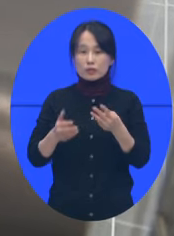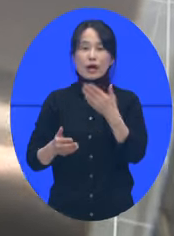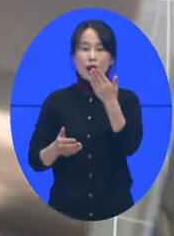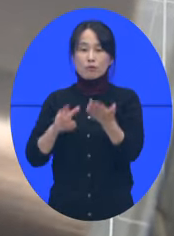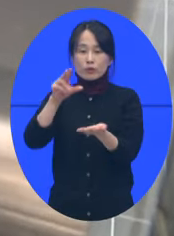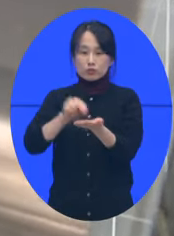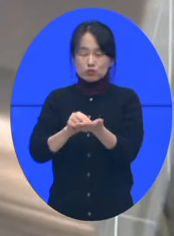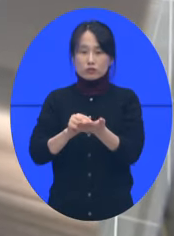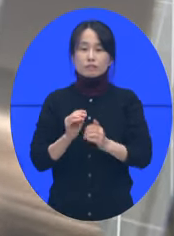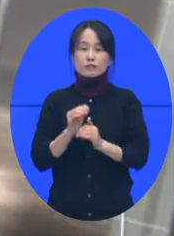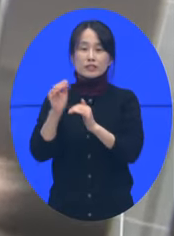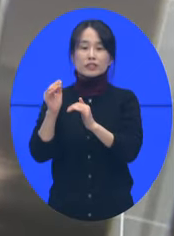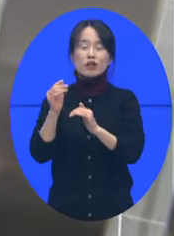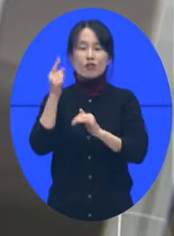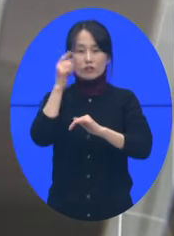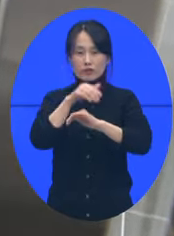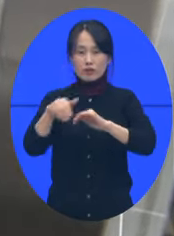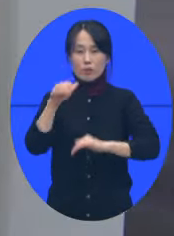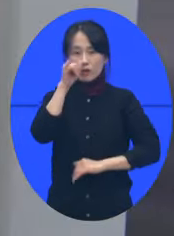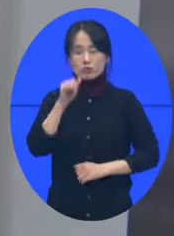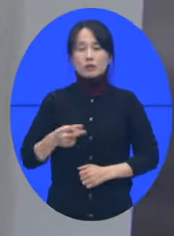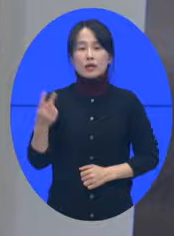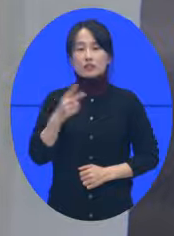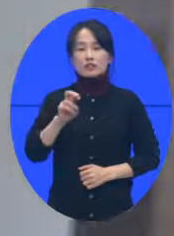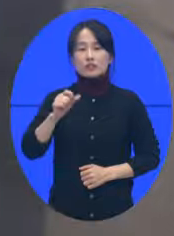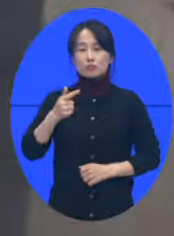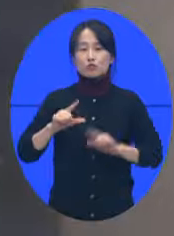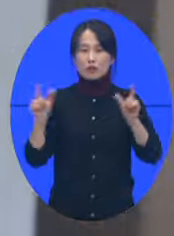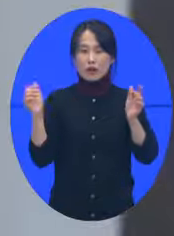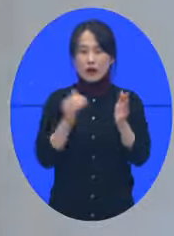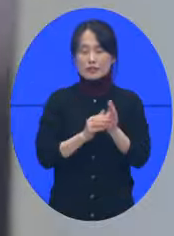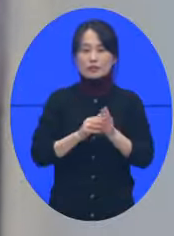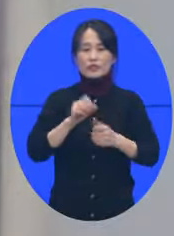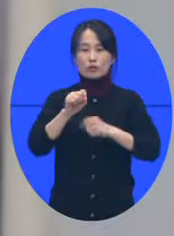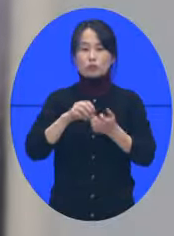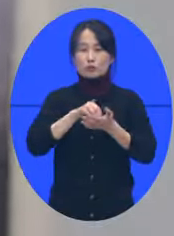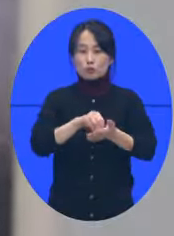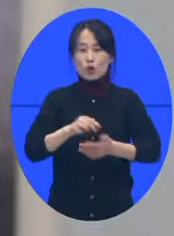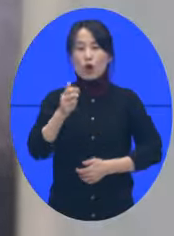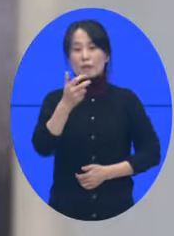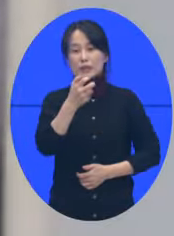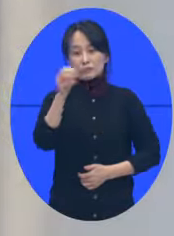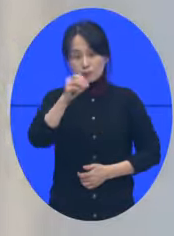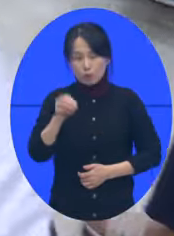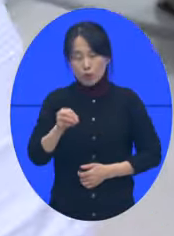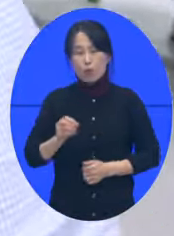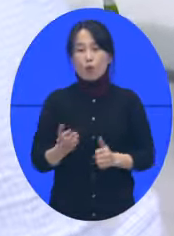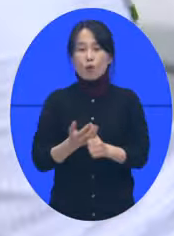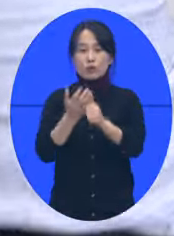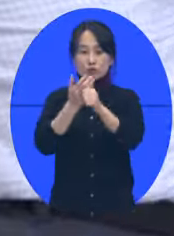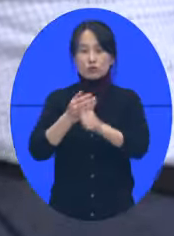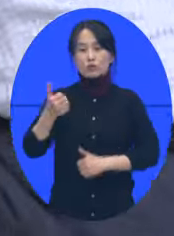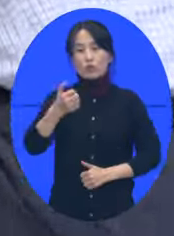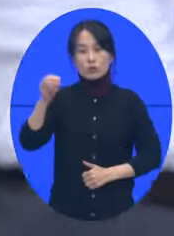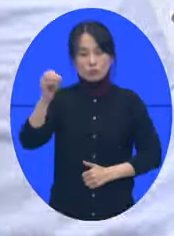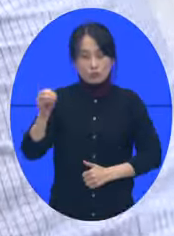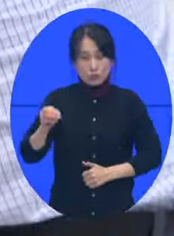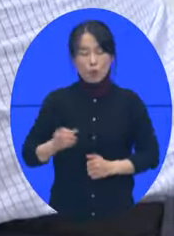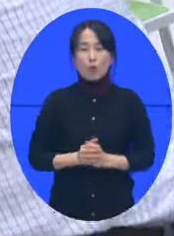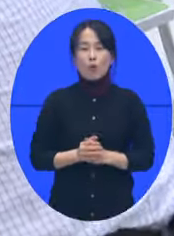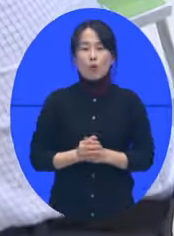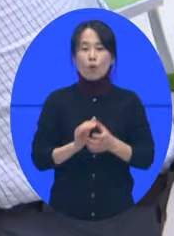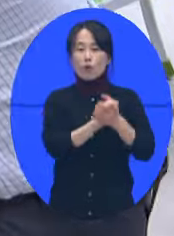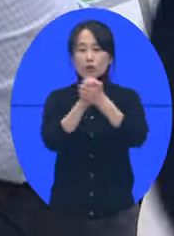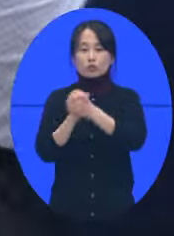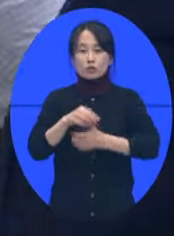중점과제를 실행할 계획입니다. 2026년까지 동물 등록률 80%, 유기동물 입양률 50%,